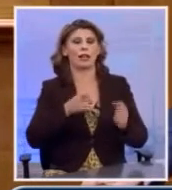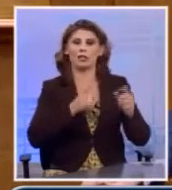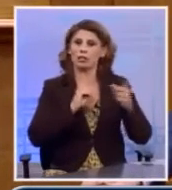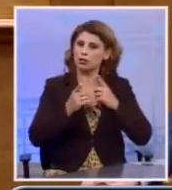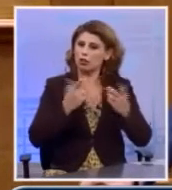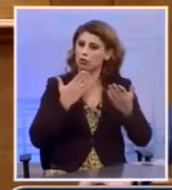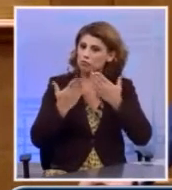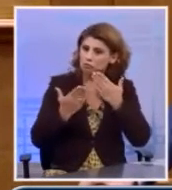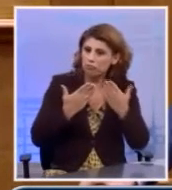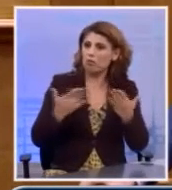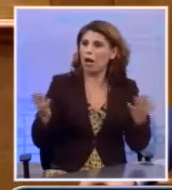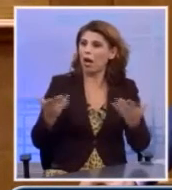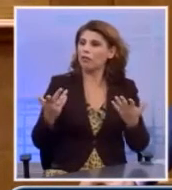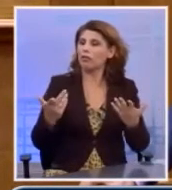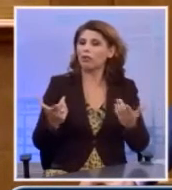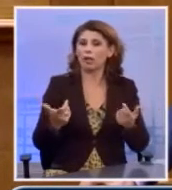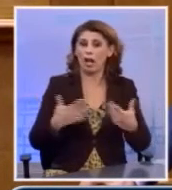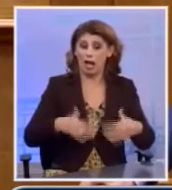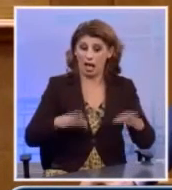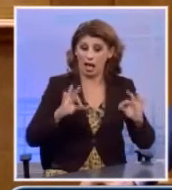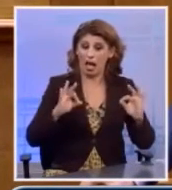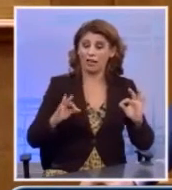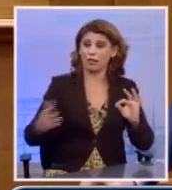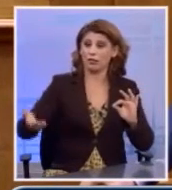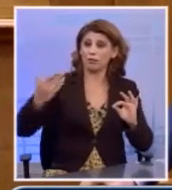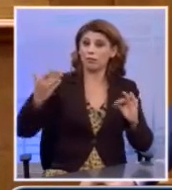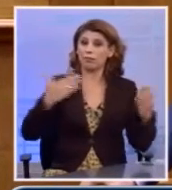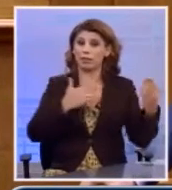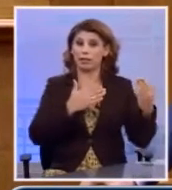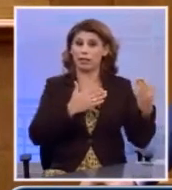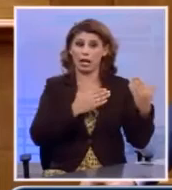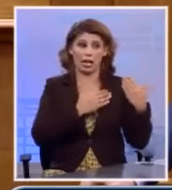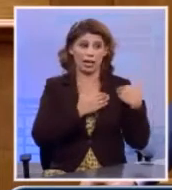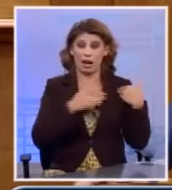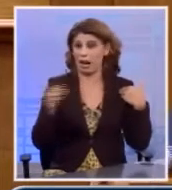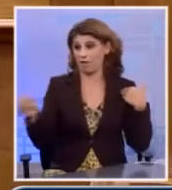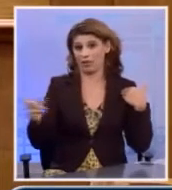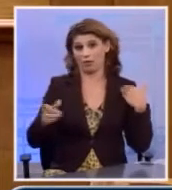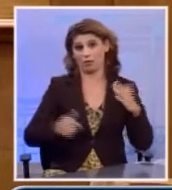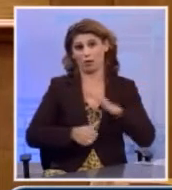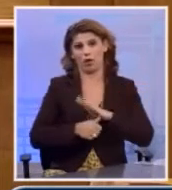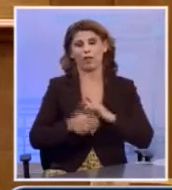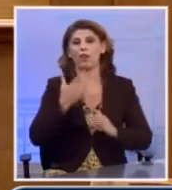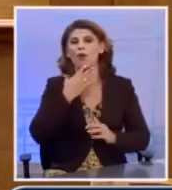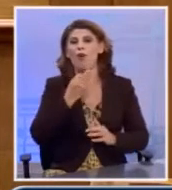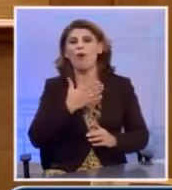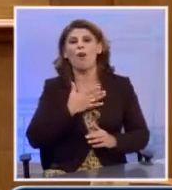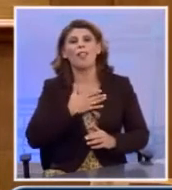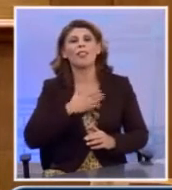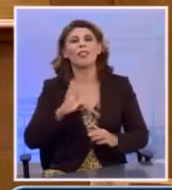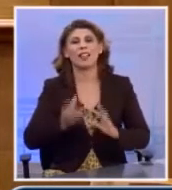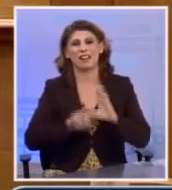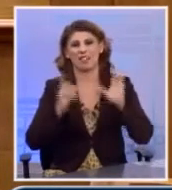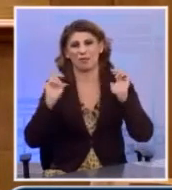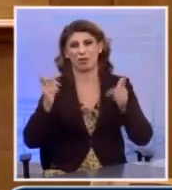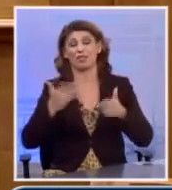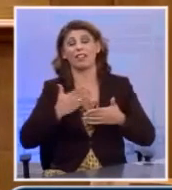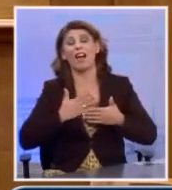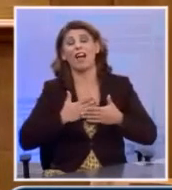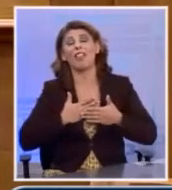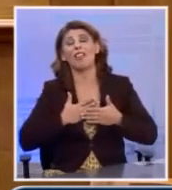αυτό. Προσπάθεια που είχε ξεκινήσει καιρό πριν αναλάβετε. Διότι δεν θέλατε και δεν